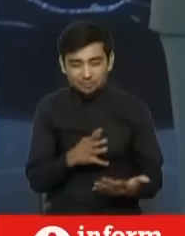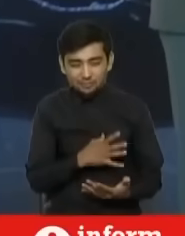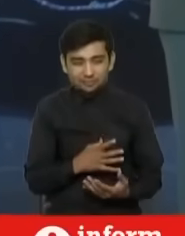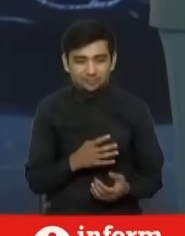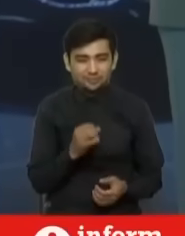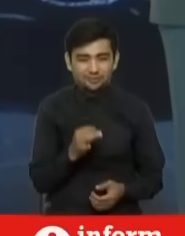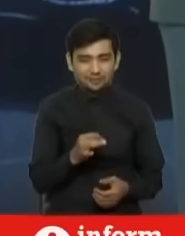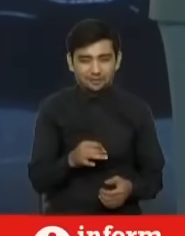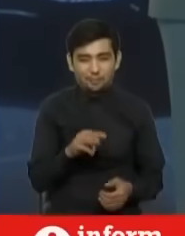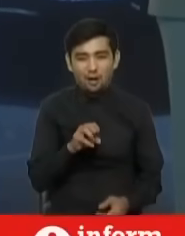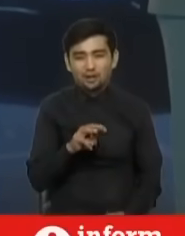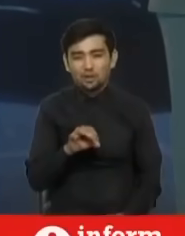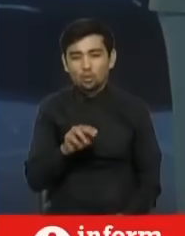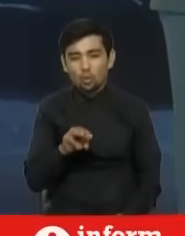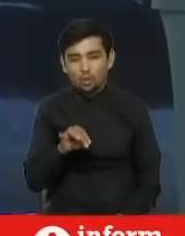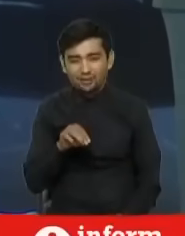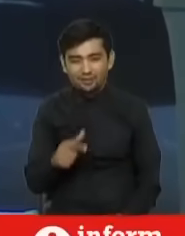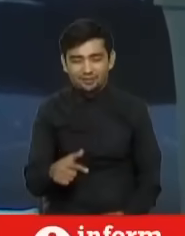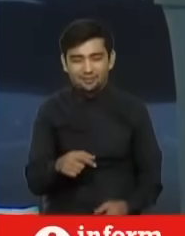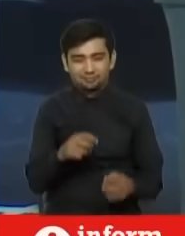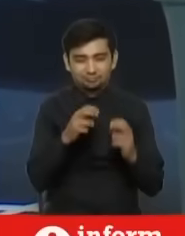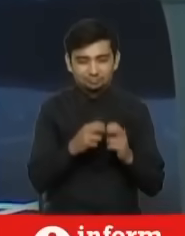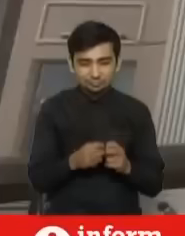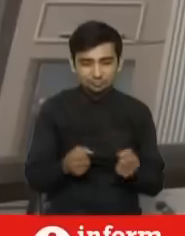туралы қаржы мониторинг агенттігінің өкілдері мәлімдеді.